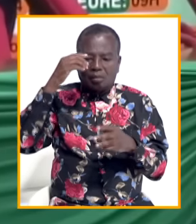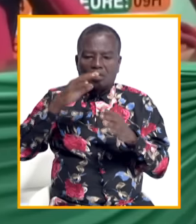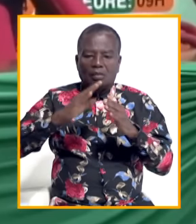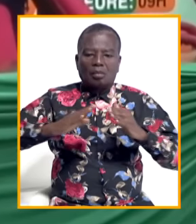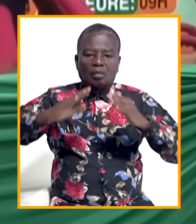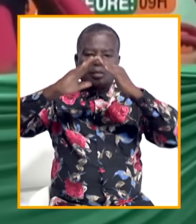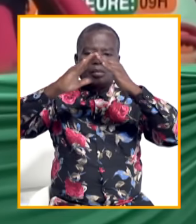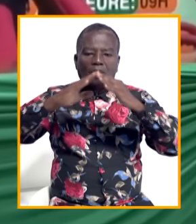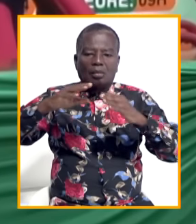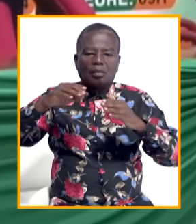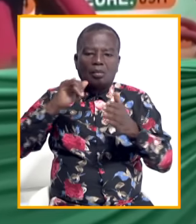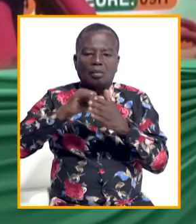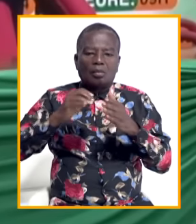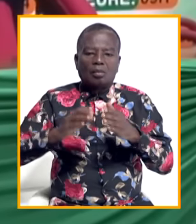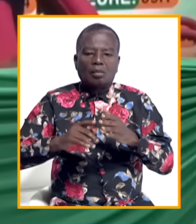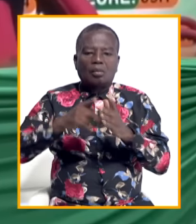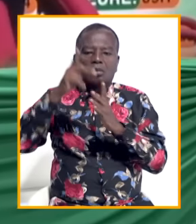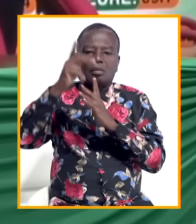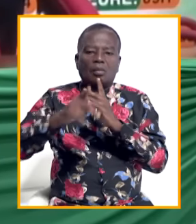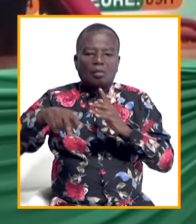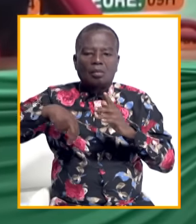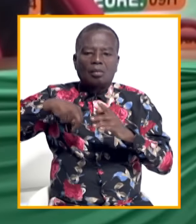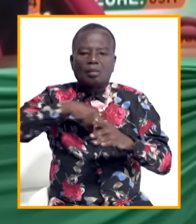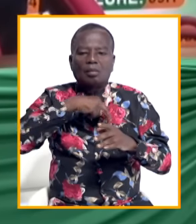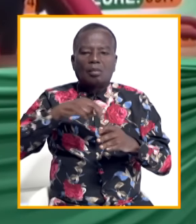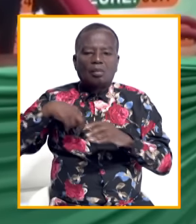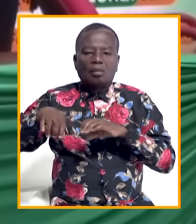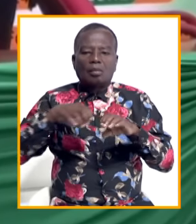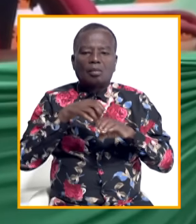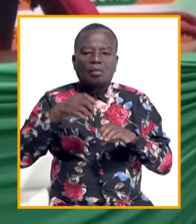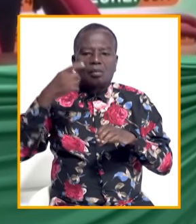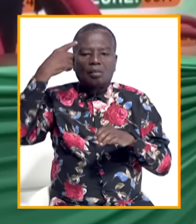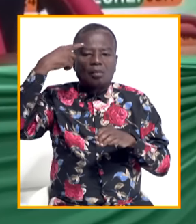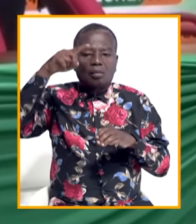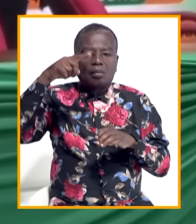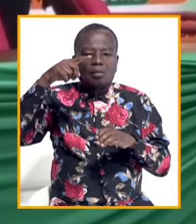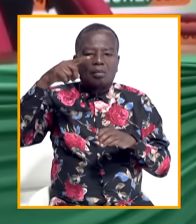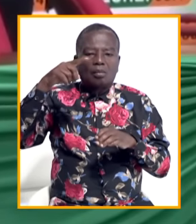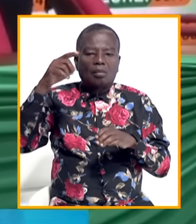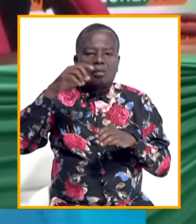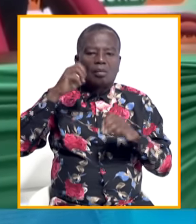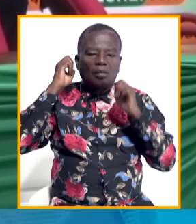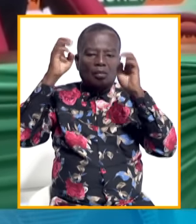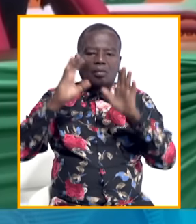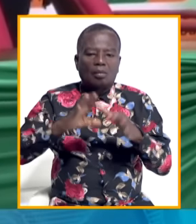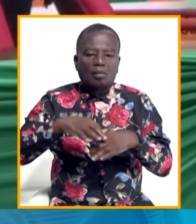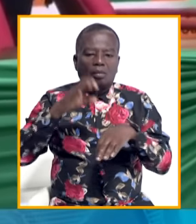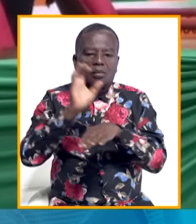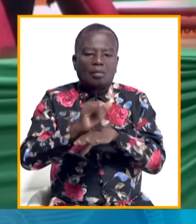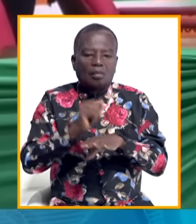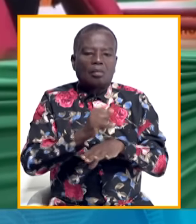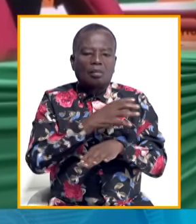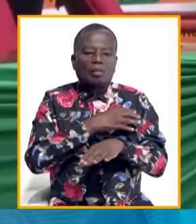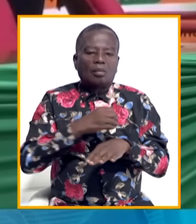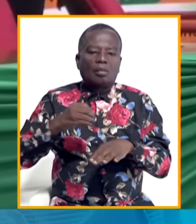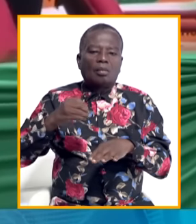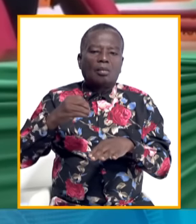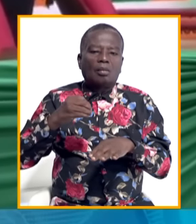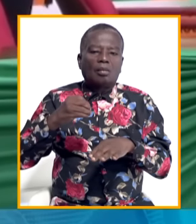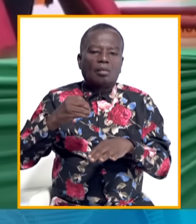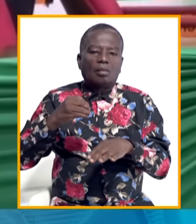Et tous ces projets que nous voulons réaliser pour les anciens de Côte d'Ivoire, c'est surtout le projet immobilier qui nous tient à